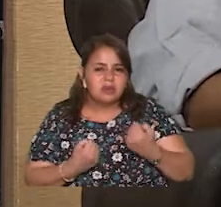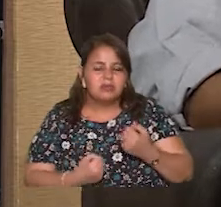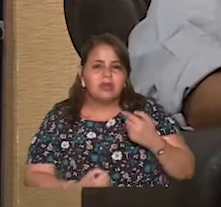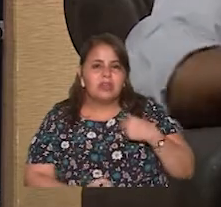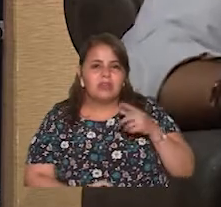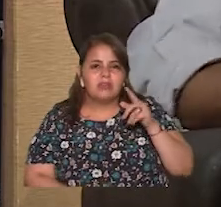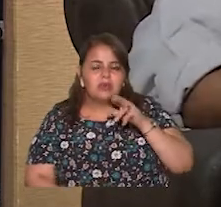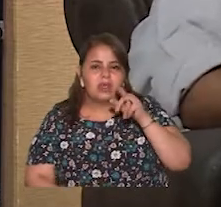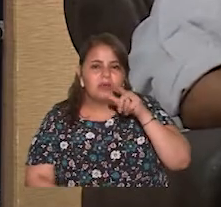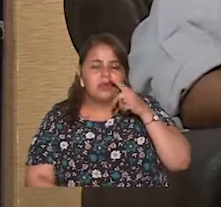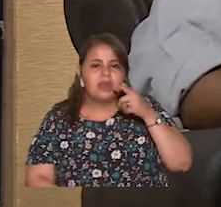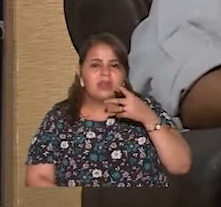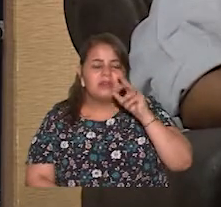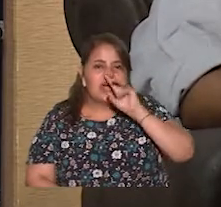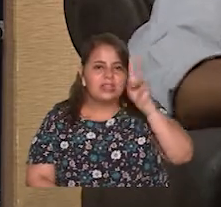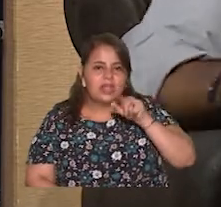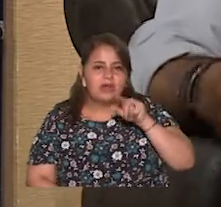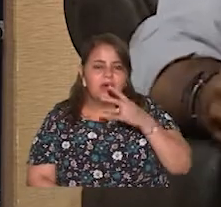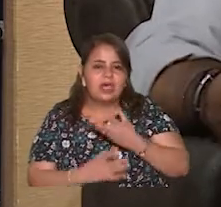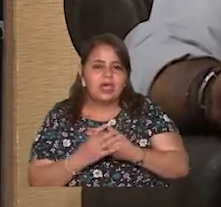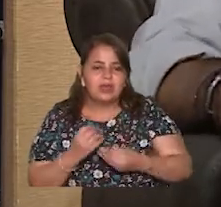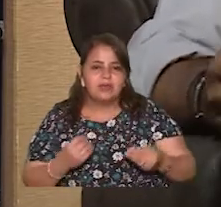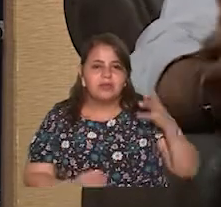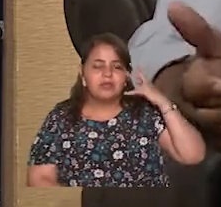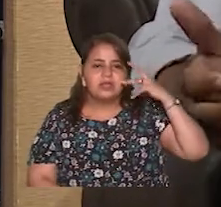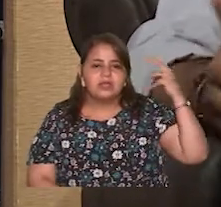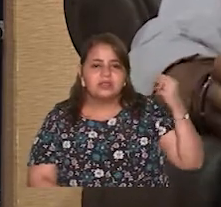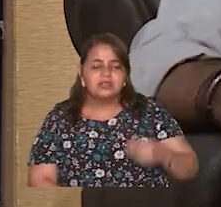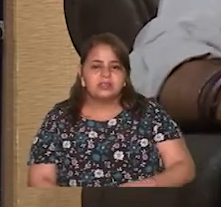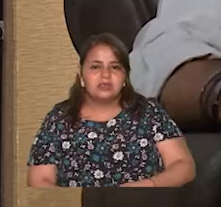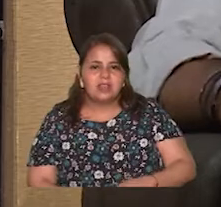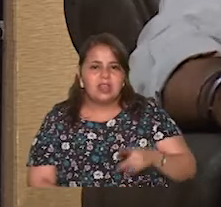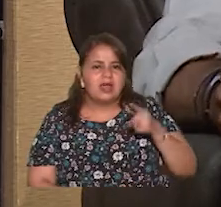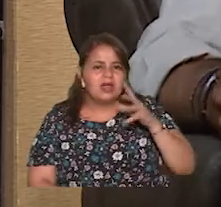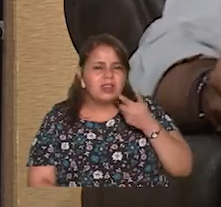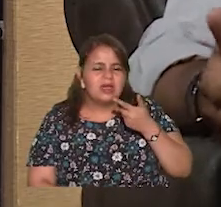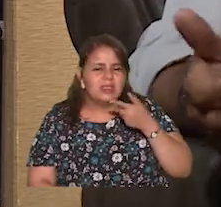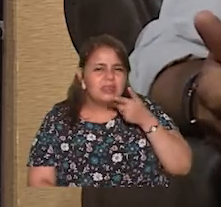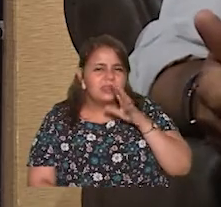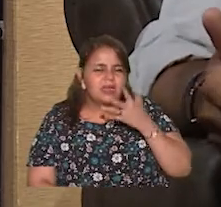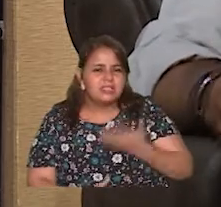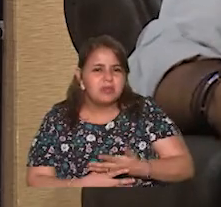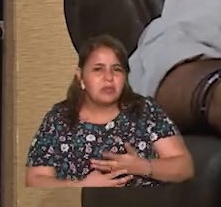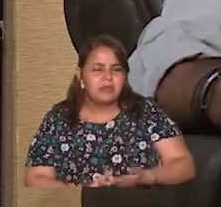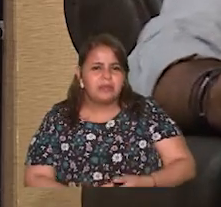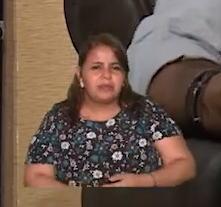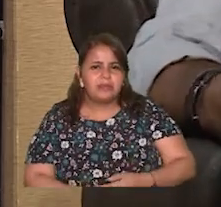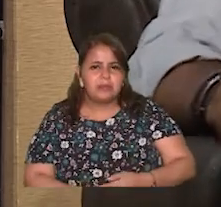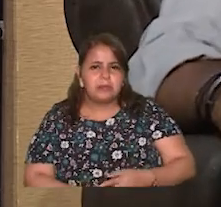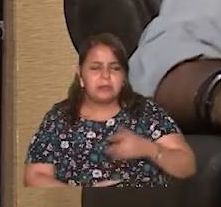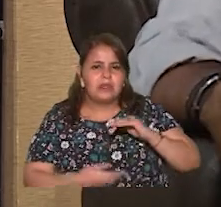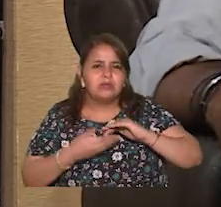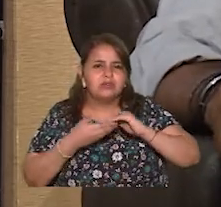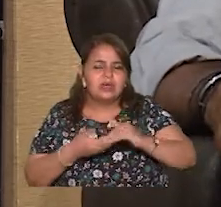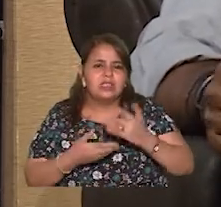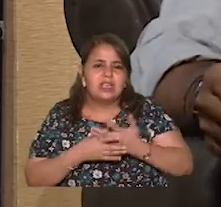قال لي ابني بينسى. هو توسم فيا ان انا اعرف كل حاجه، فانا قلت له طب اعمل ايه؟ فقال لي تقدر تساعدني بس